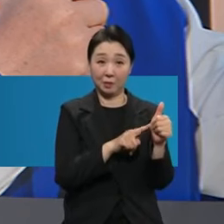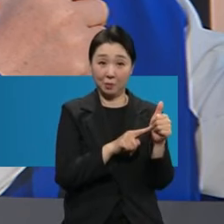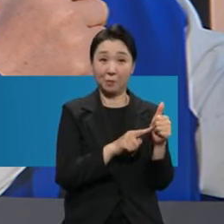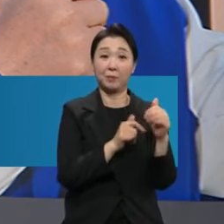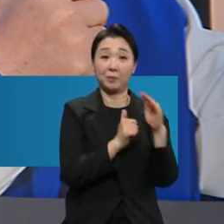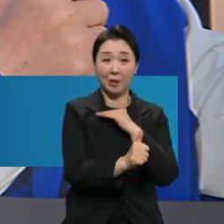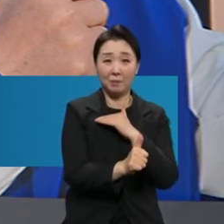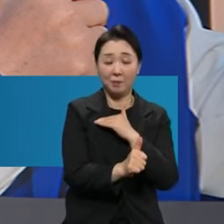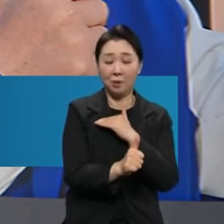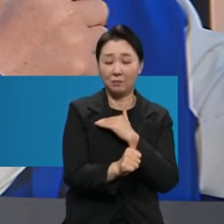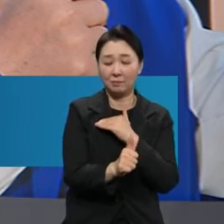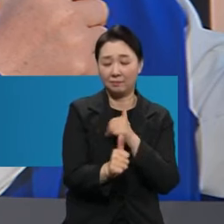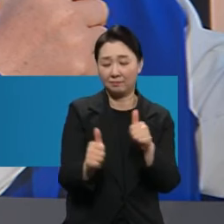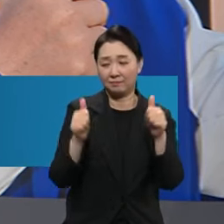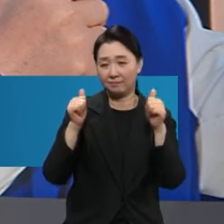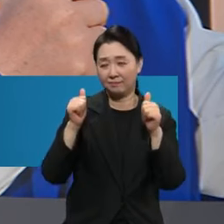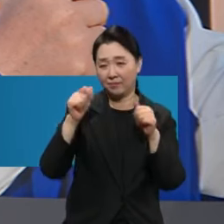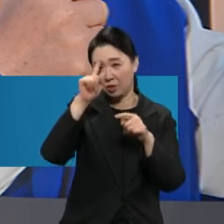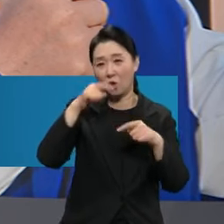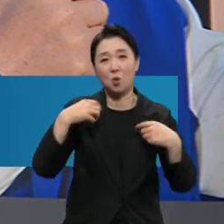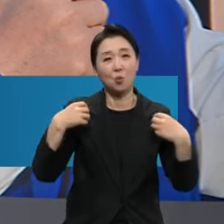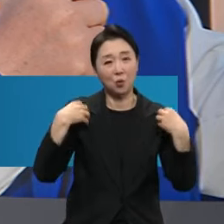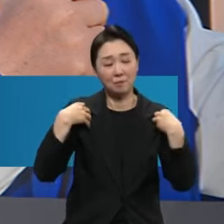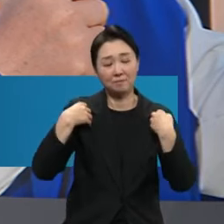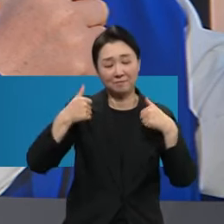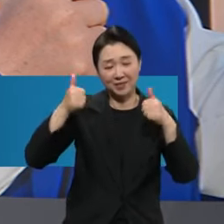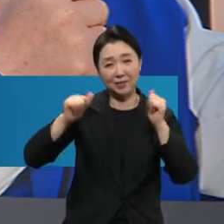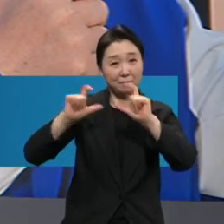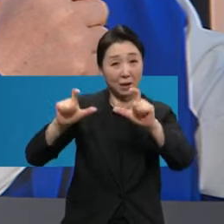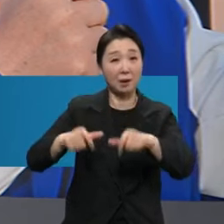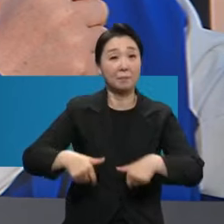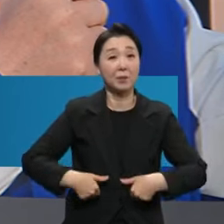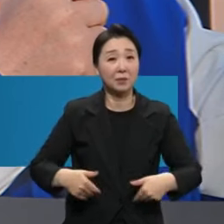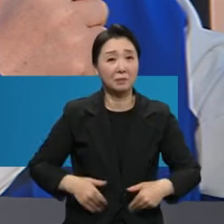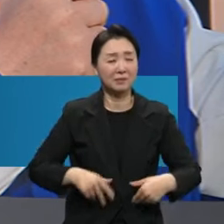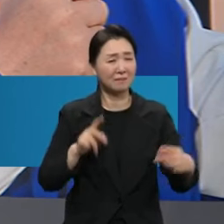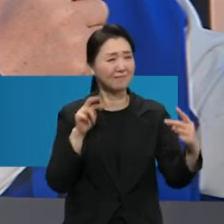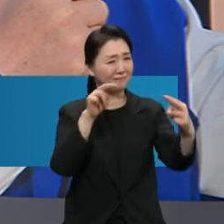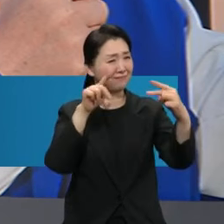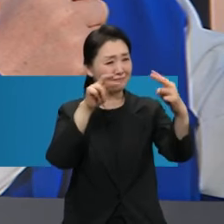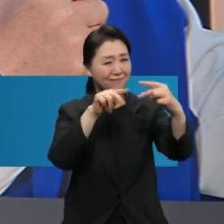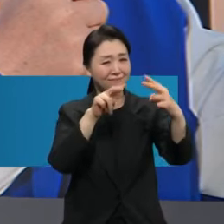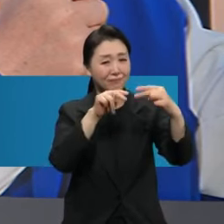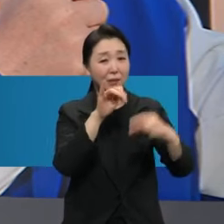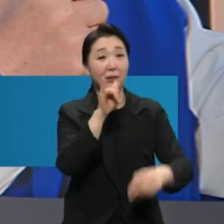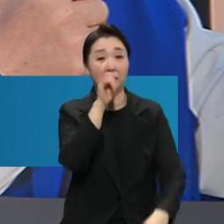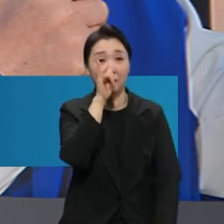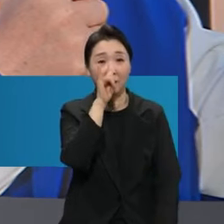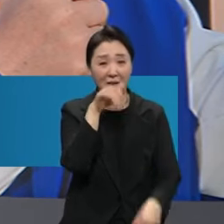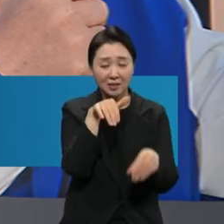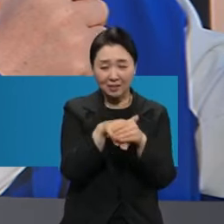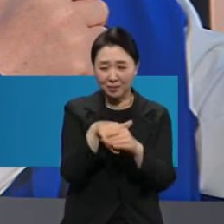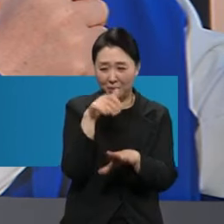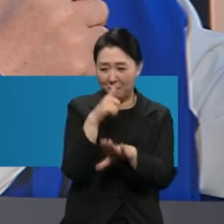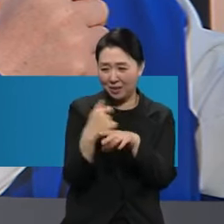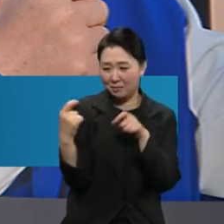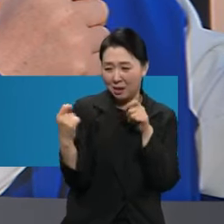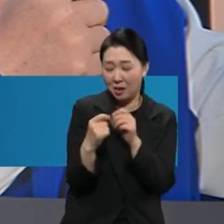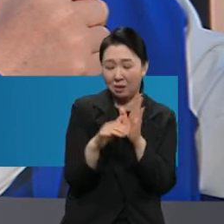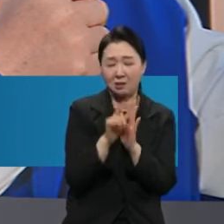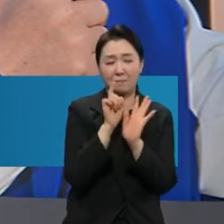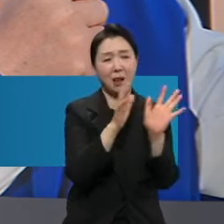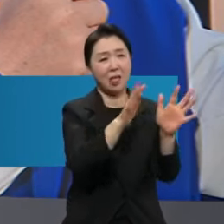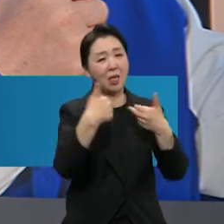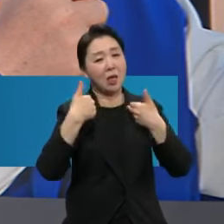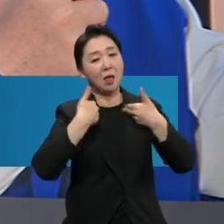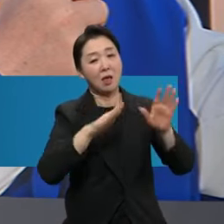대표는 정권 심판을 강조했습니다. 두 사람 서로를 향한 설전도 벌였는데 선거 막바지로 갈수록 말은 더